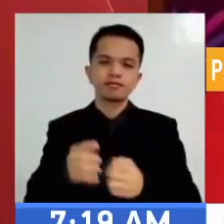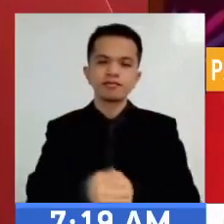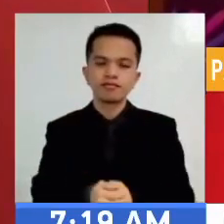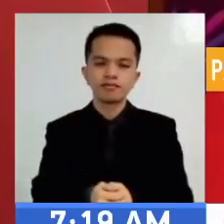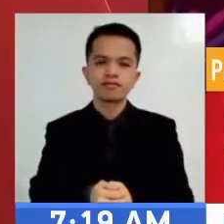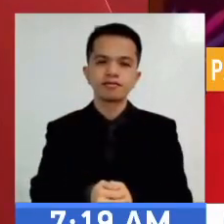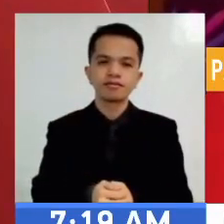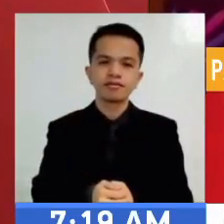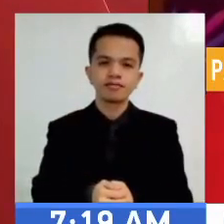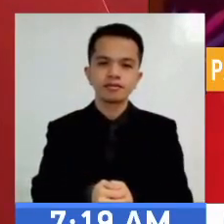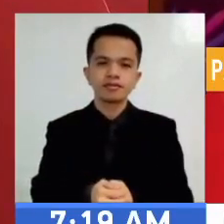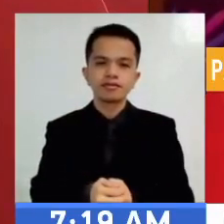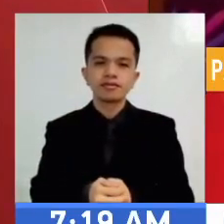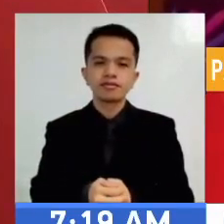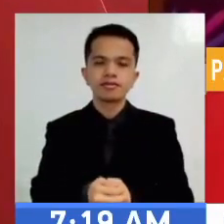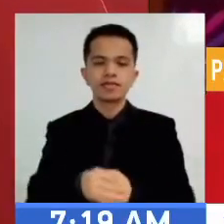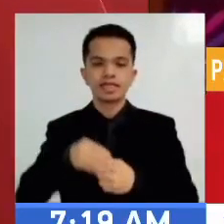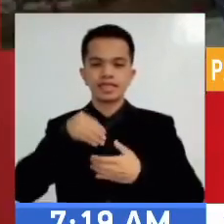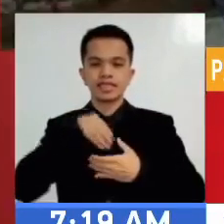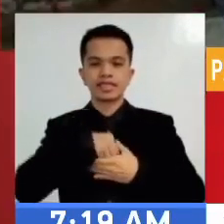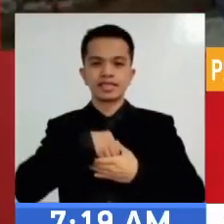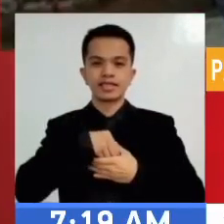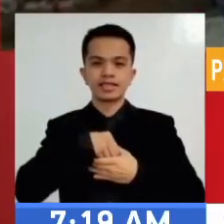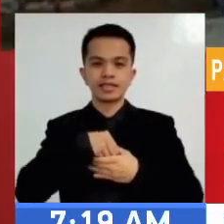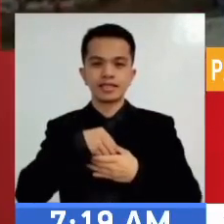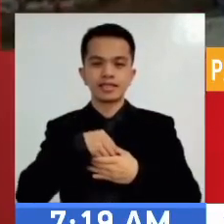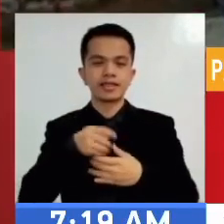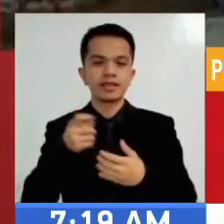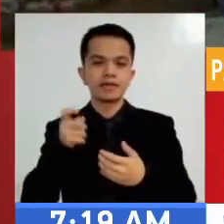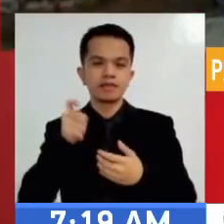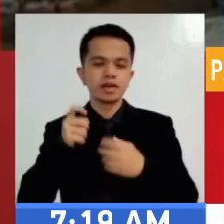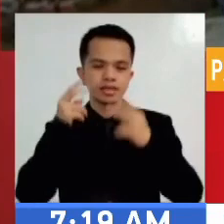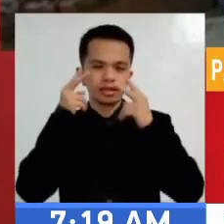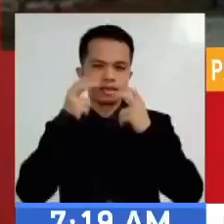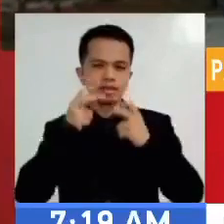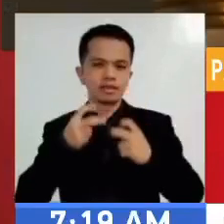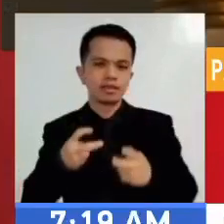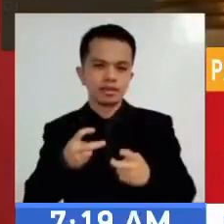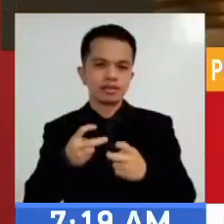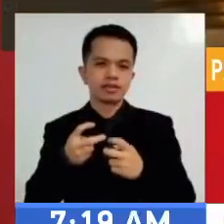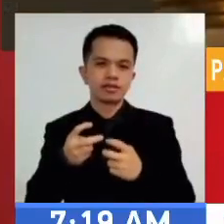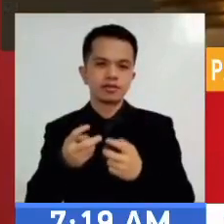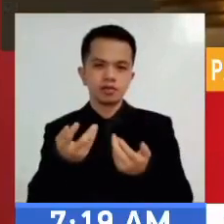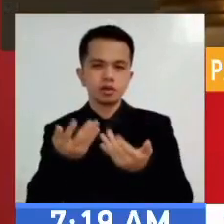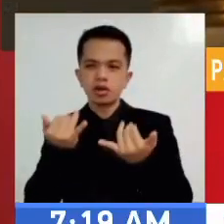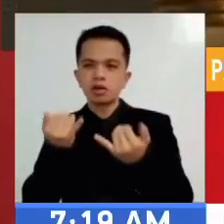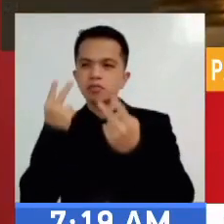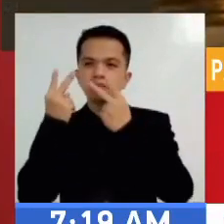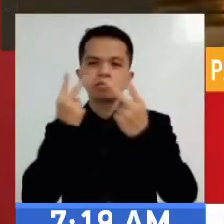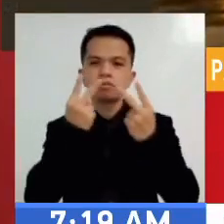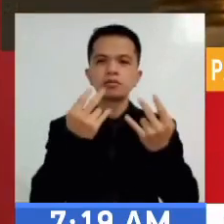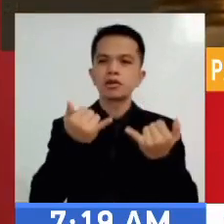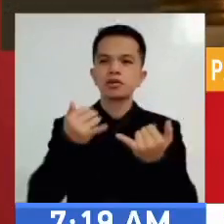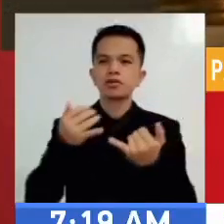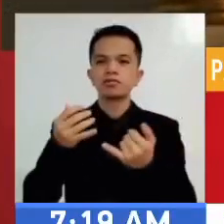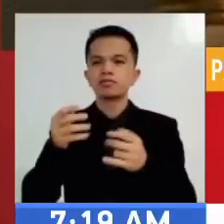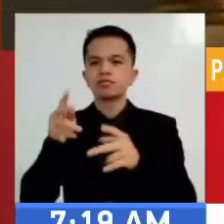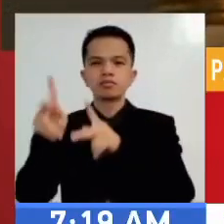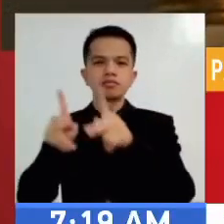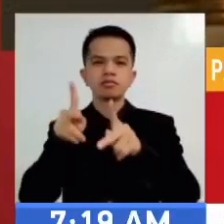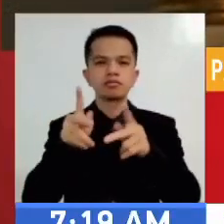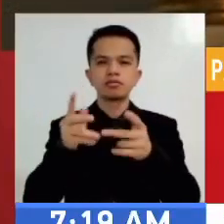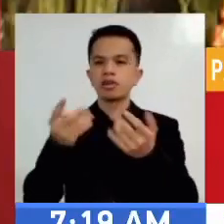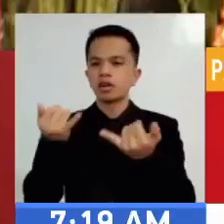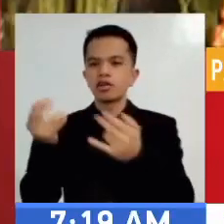pangkalooban, yung interiority. Una-una, tingnan mo yung palatanda ng panahon. Ano nangyayari ngayon sa daigdig? Ano nangyayari sa Pilipinas? Ano nangyayari